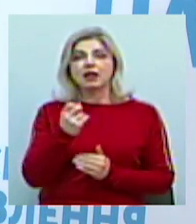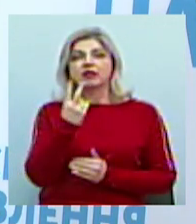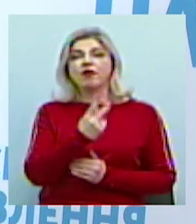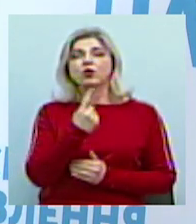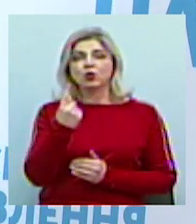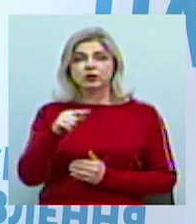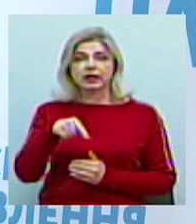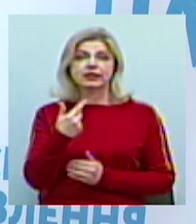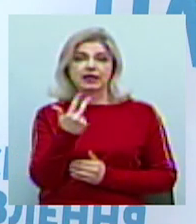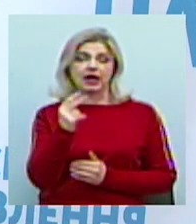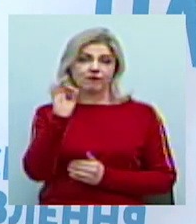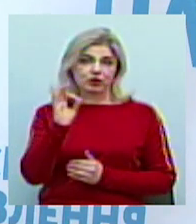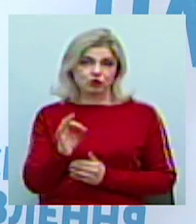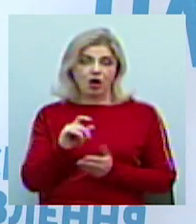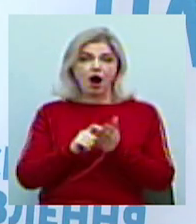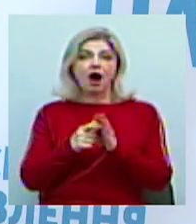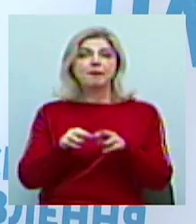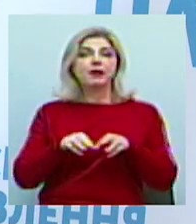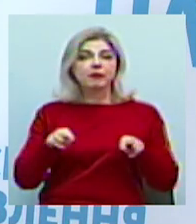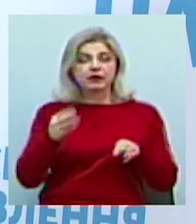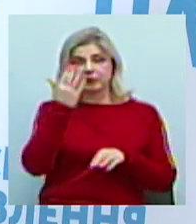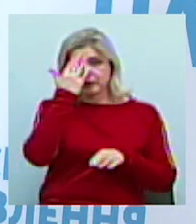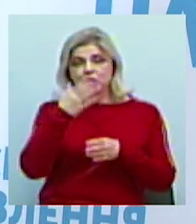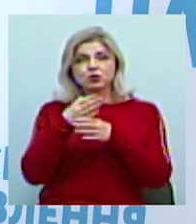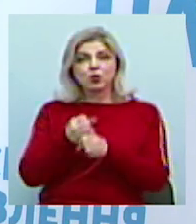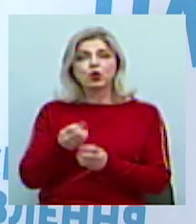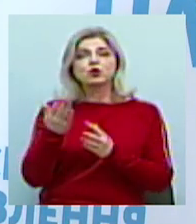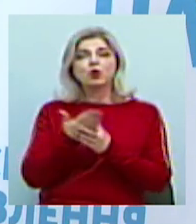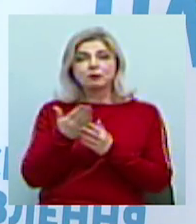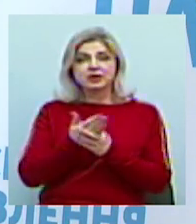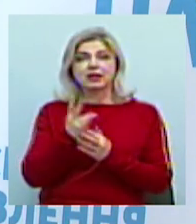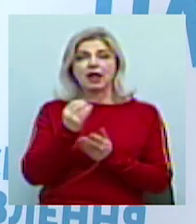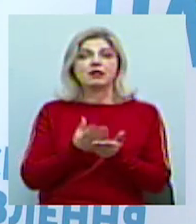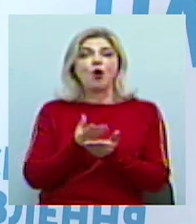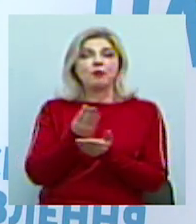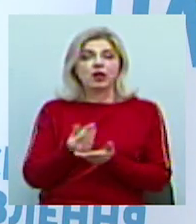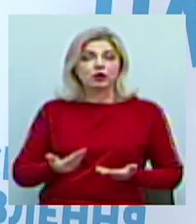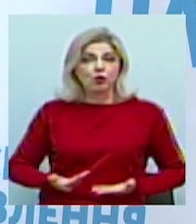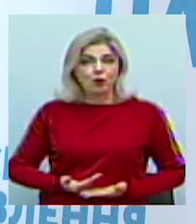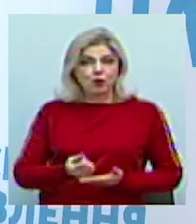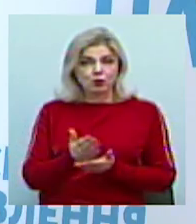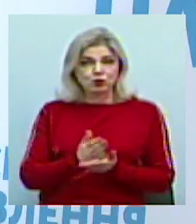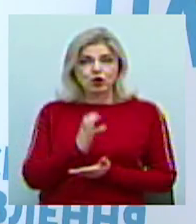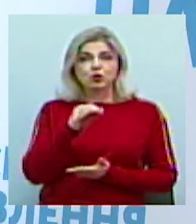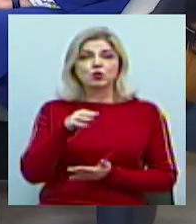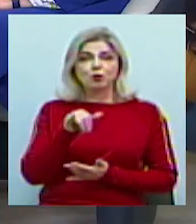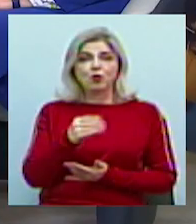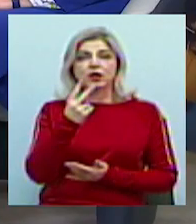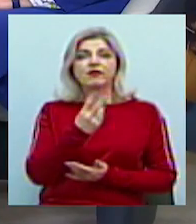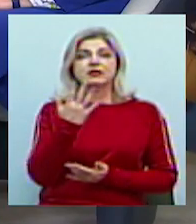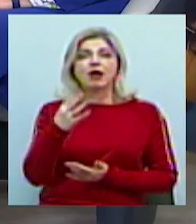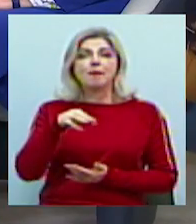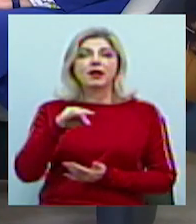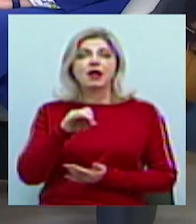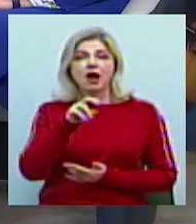21,3%. А Кабінет міністрів України планує скоротити субсидії на оплату житлово-комунальні послуги на суму 25